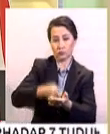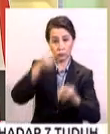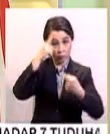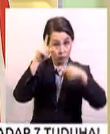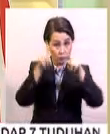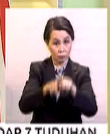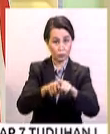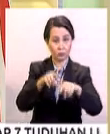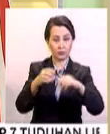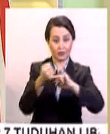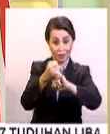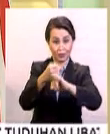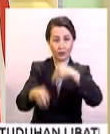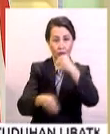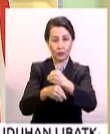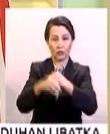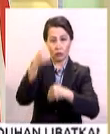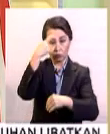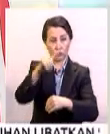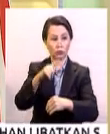to work out